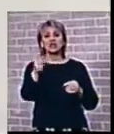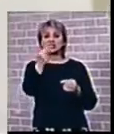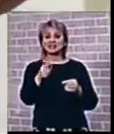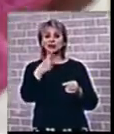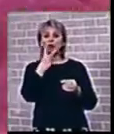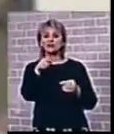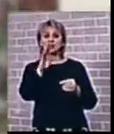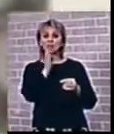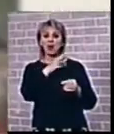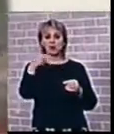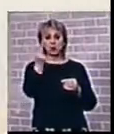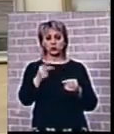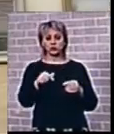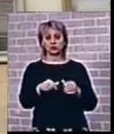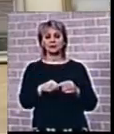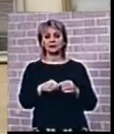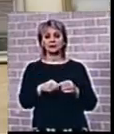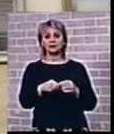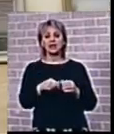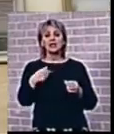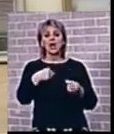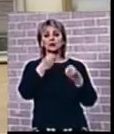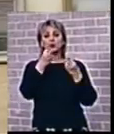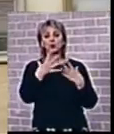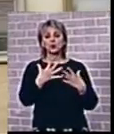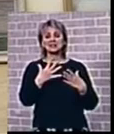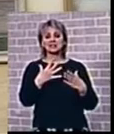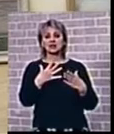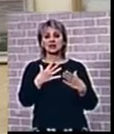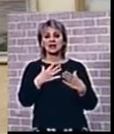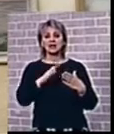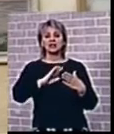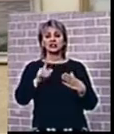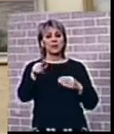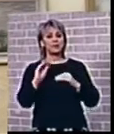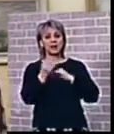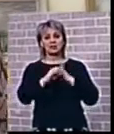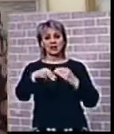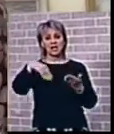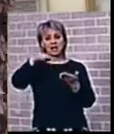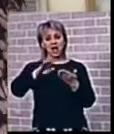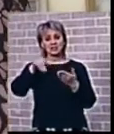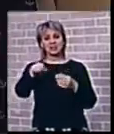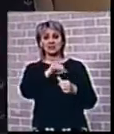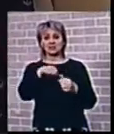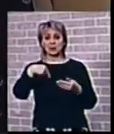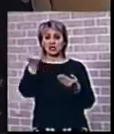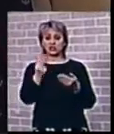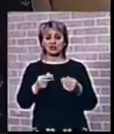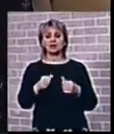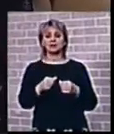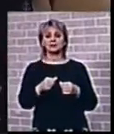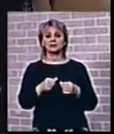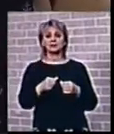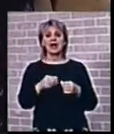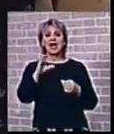заметила мама-художник. Я просто от нее не прятала краски, и она рисовала.